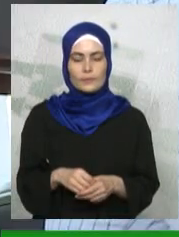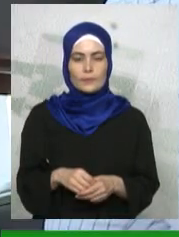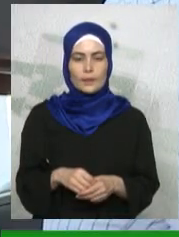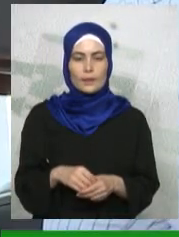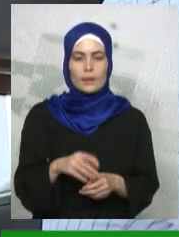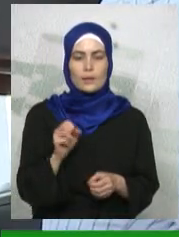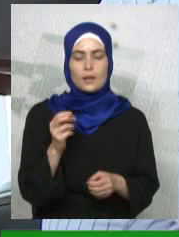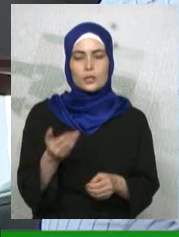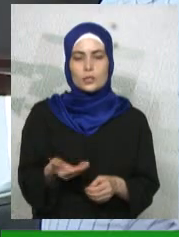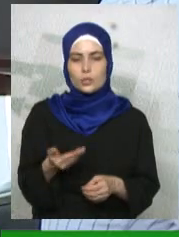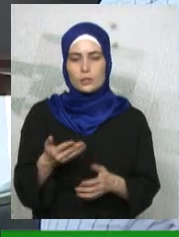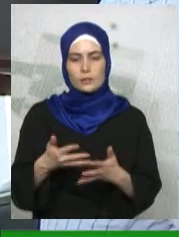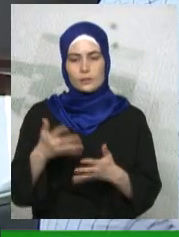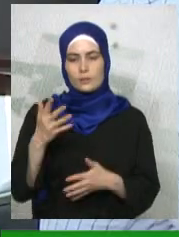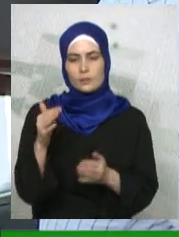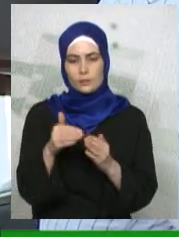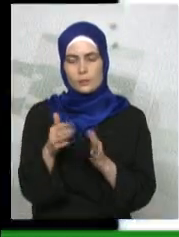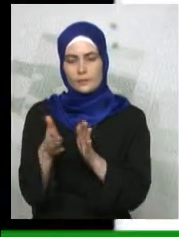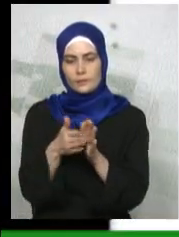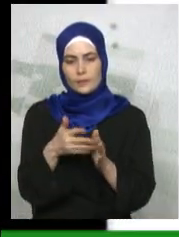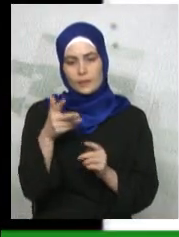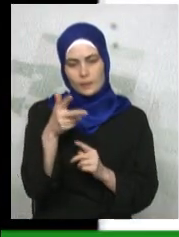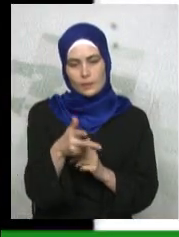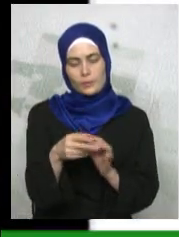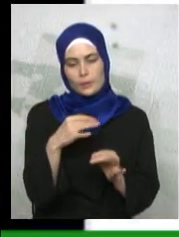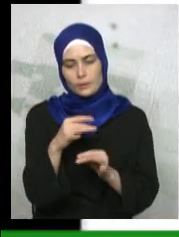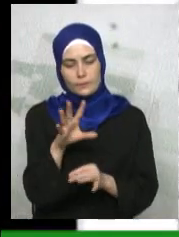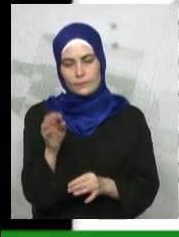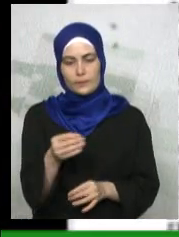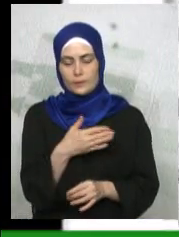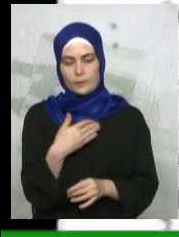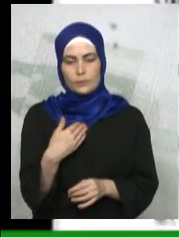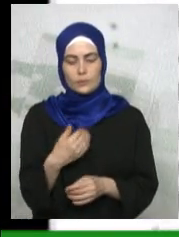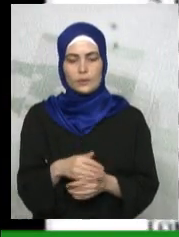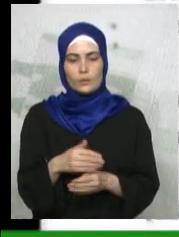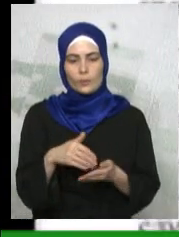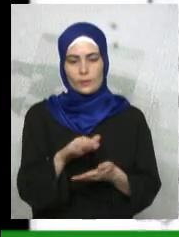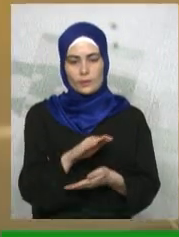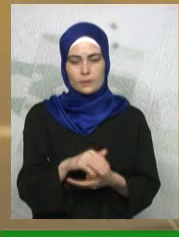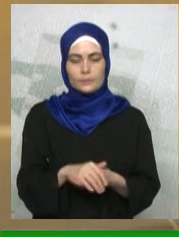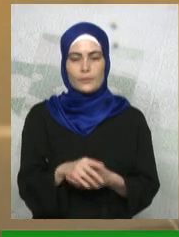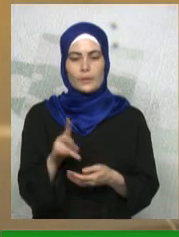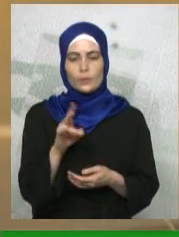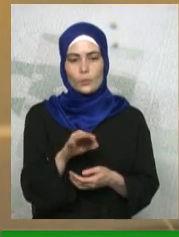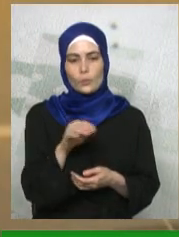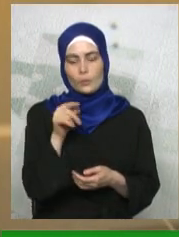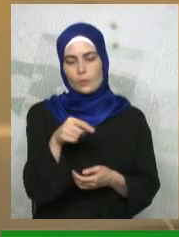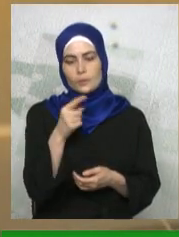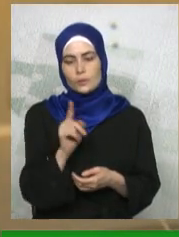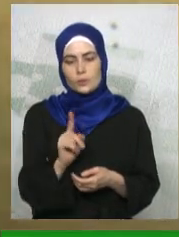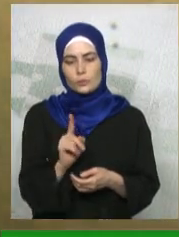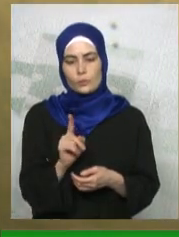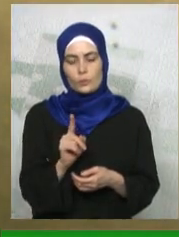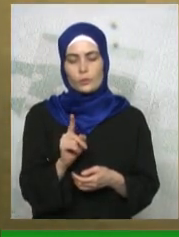жителей многоквартирного дома на камеру отказалась. Но одно остается точным – нет договора, нет газа. Чтобы пользоваться ресурсом на